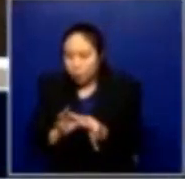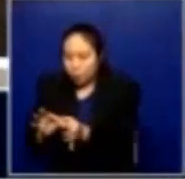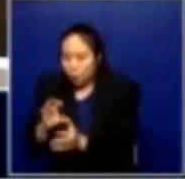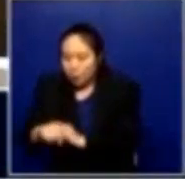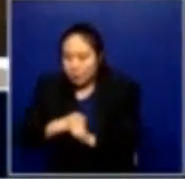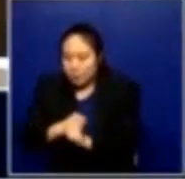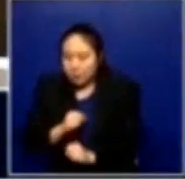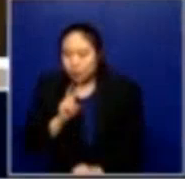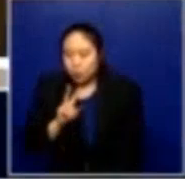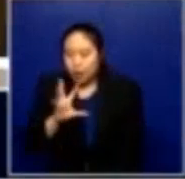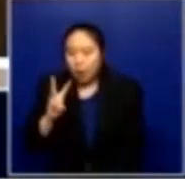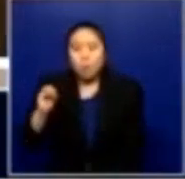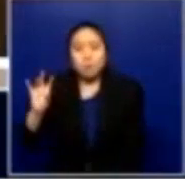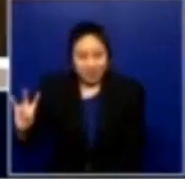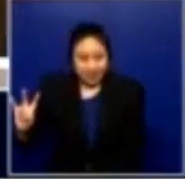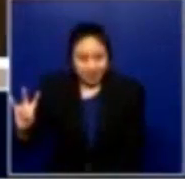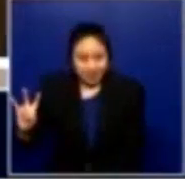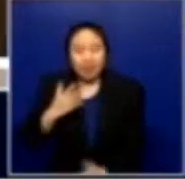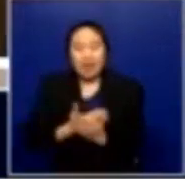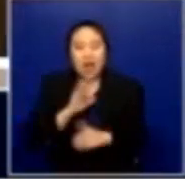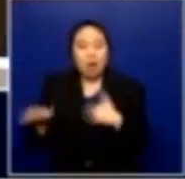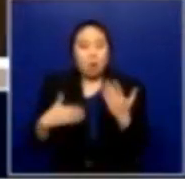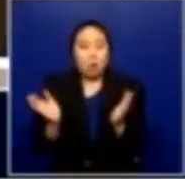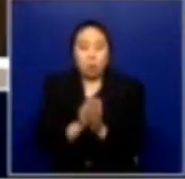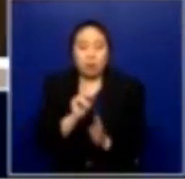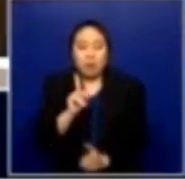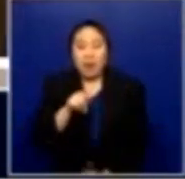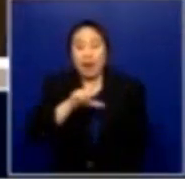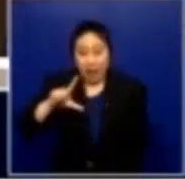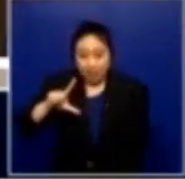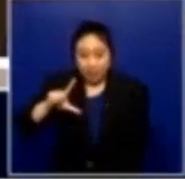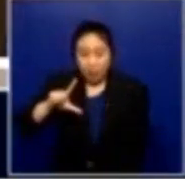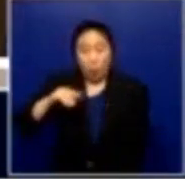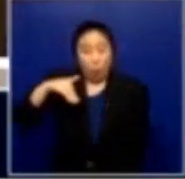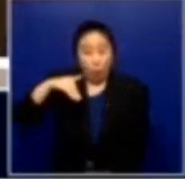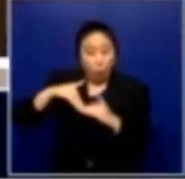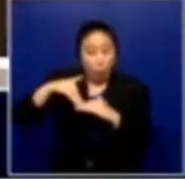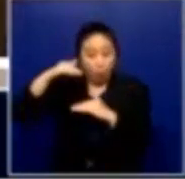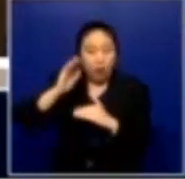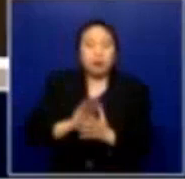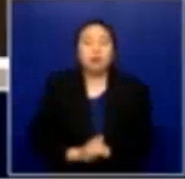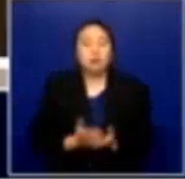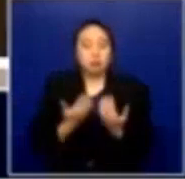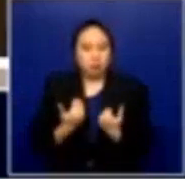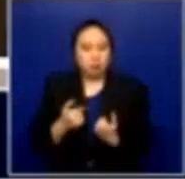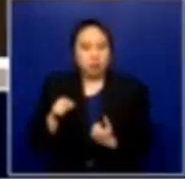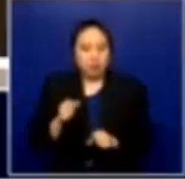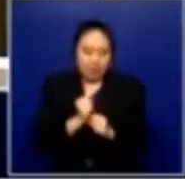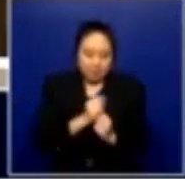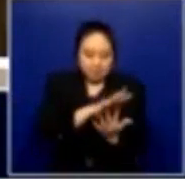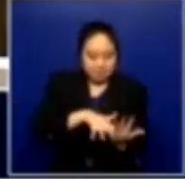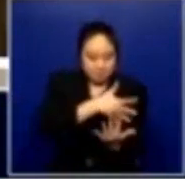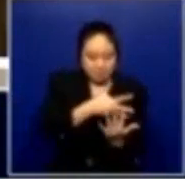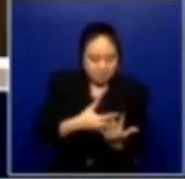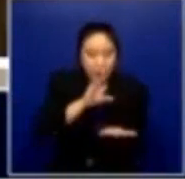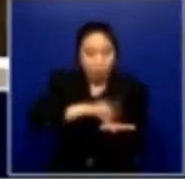ณ 2,567 รวมเป็นเงินทั้งสิ้น 1,000 ล้านบาทเศษครับท่านประธานครับงานทะเบียนราษฎรเนี่ยผมต้อง